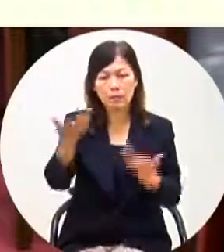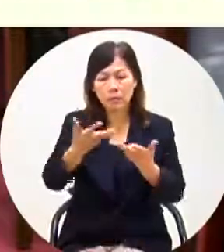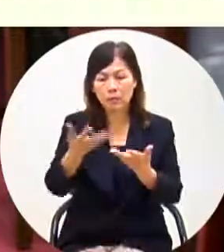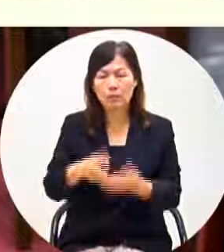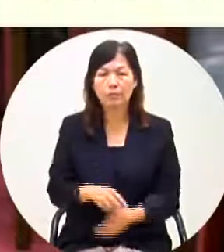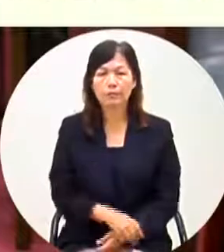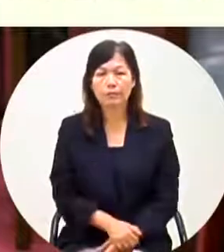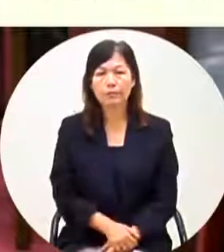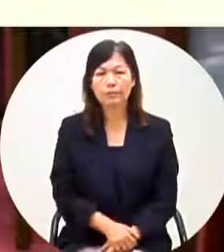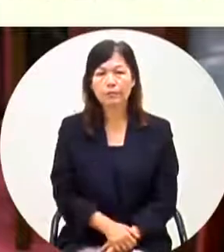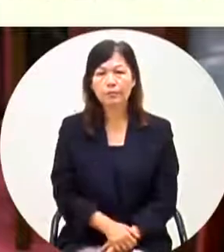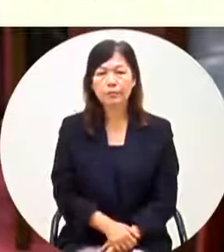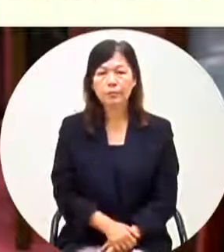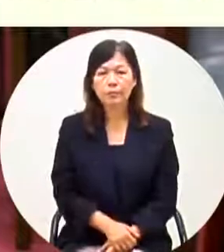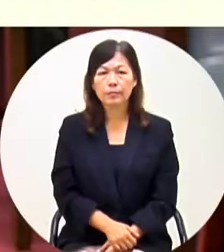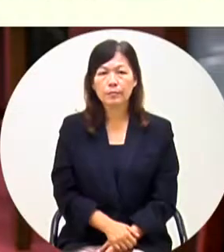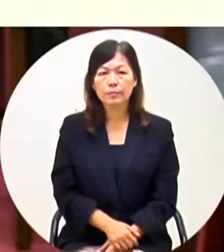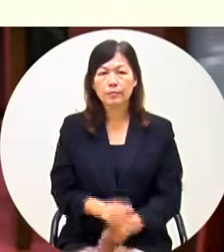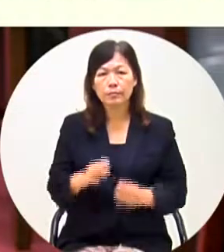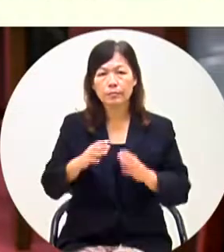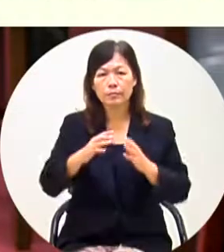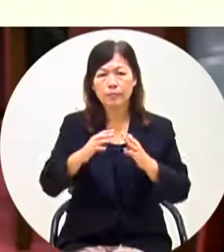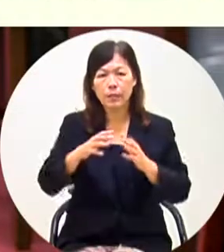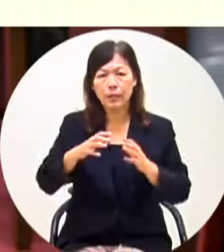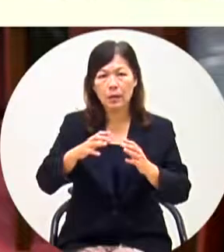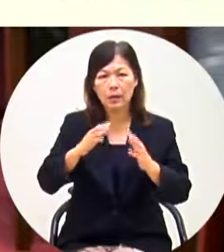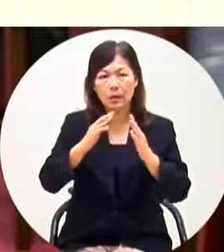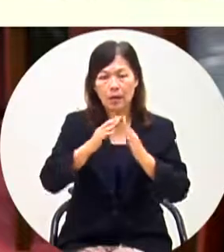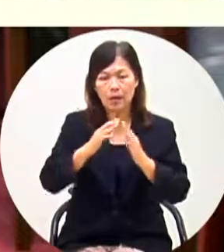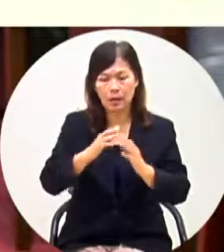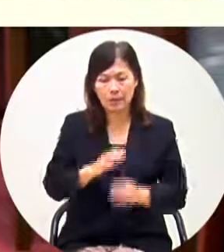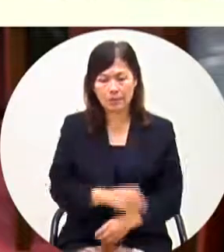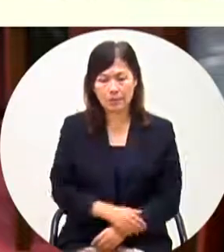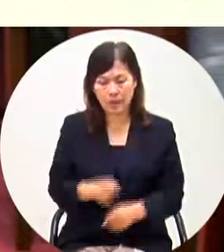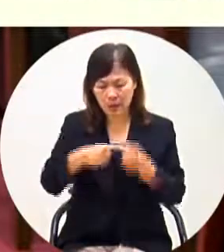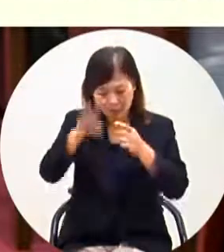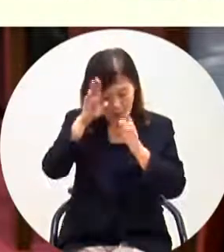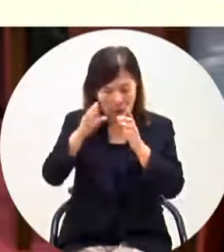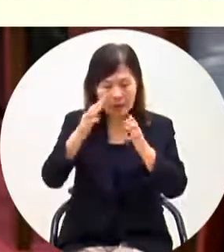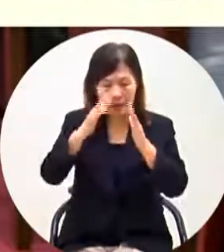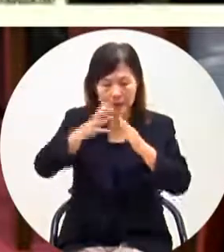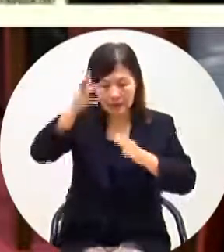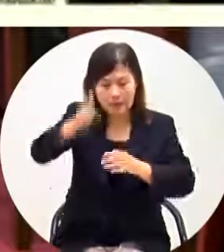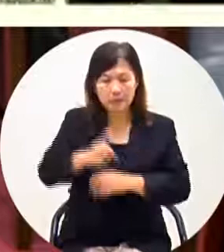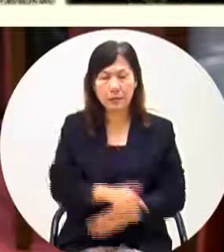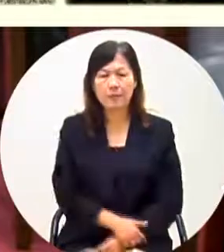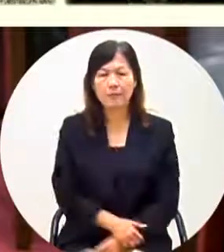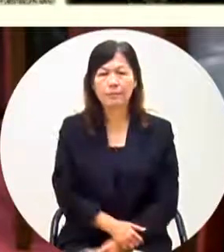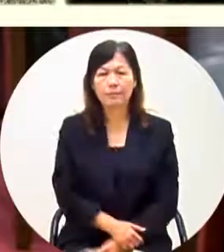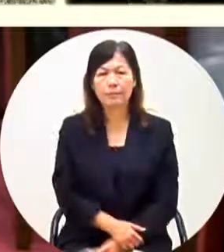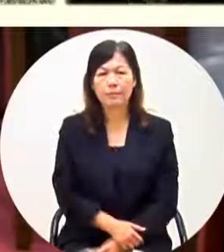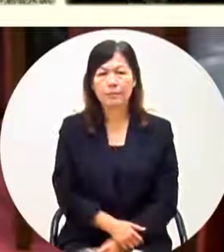市长， 第一个， 不好意思，市长，今天当时啊，